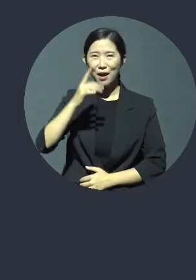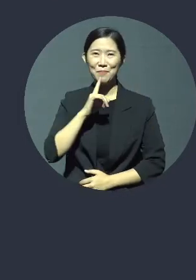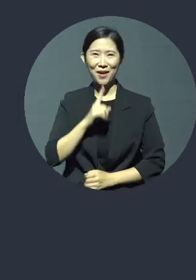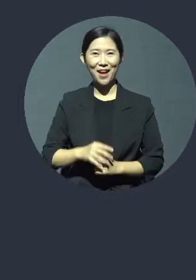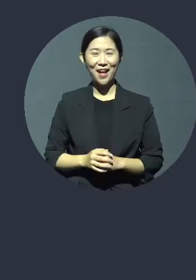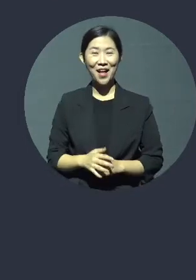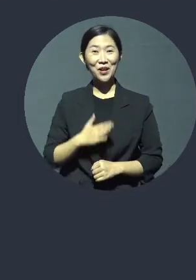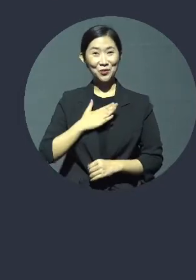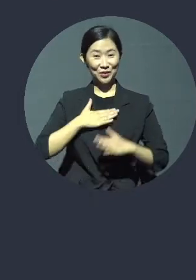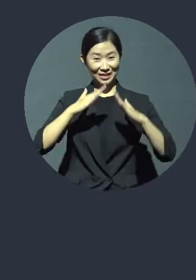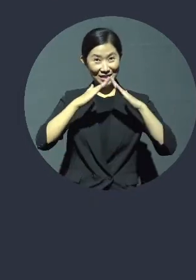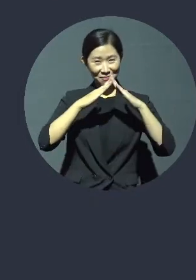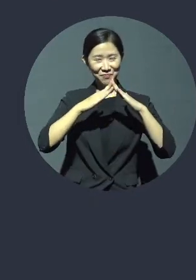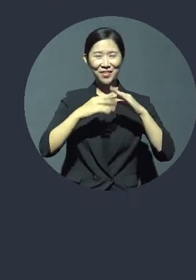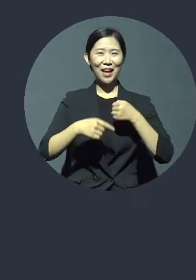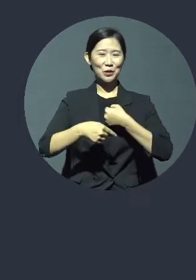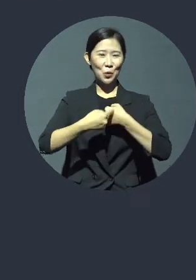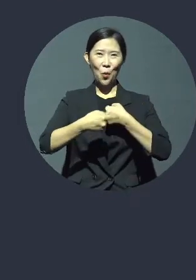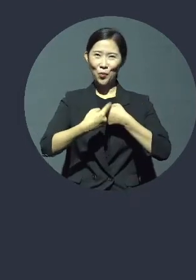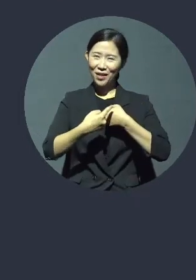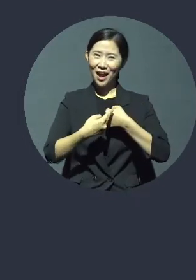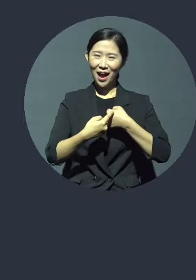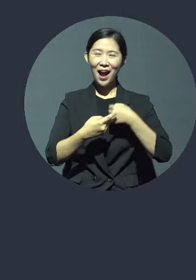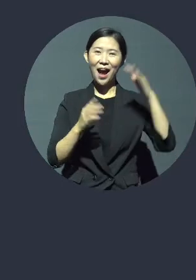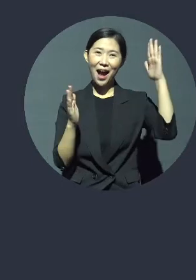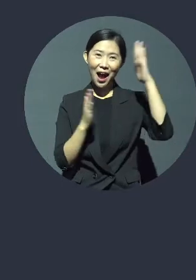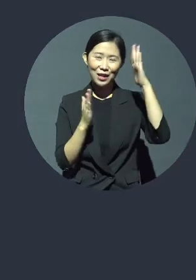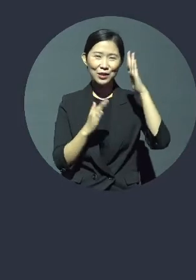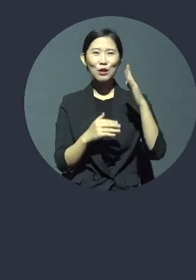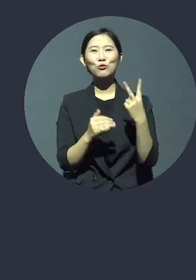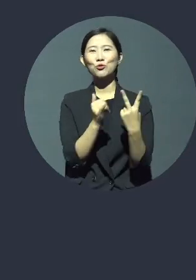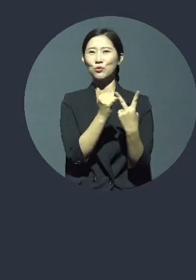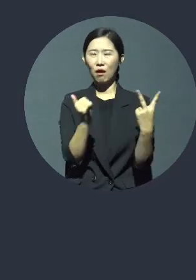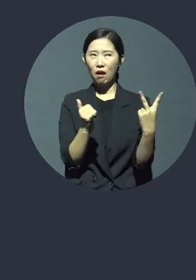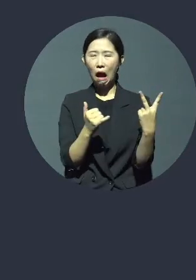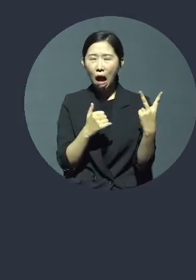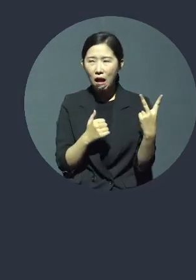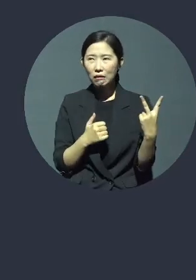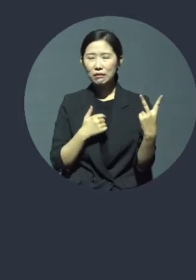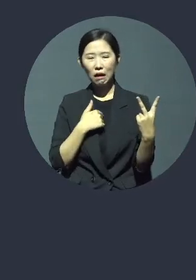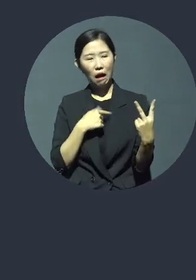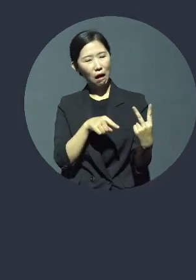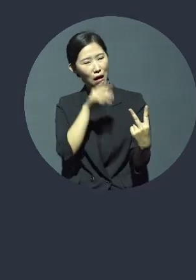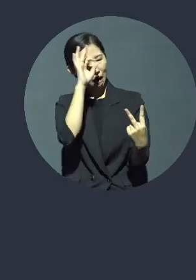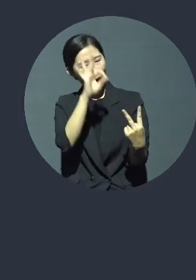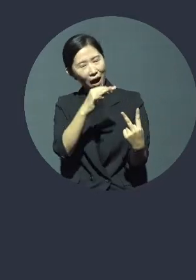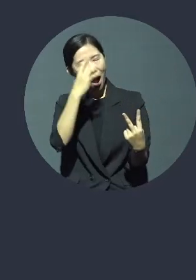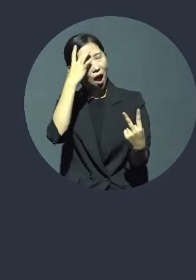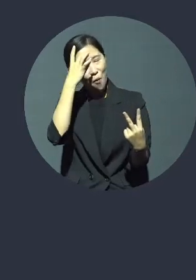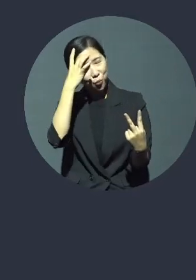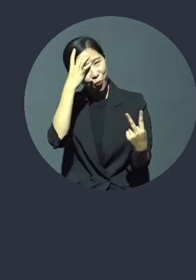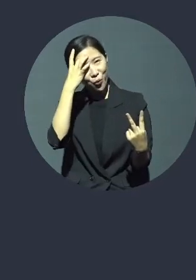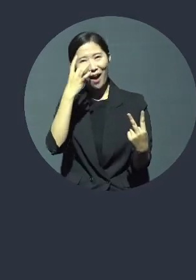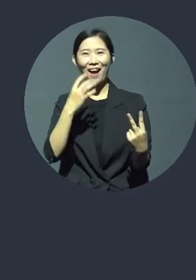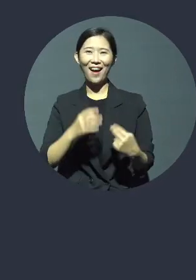그 친구들을 보면은 그때와 지금과 크게 다르지 않다는 것을 저는 개인적으로 이렇게 느끼고 있습니다.